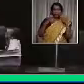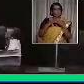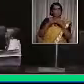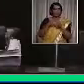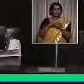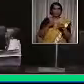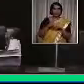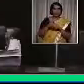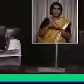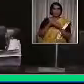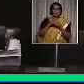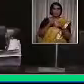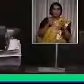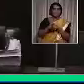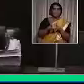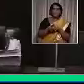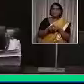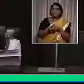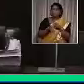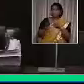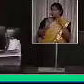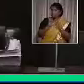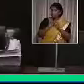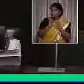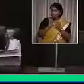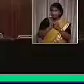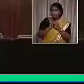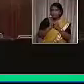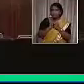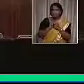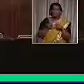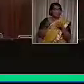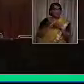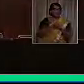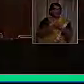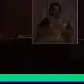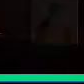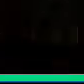அவர் எடுக்கின்ற முயற்சிகளுக்கு பூரண ஒத்துழைப்பை நாங்கள் வழங்குவோம் என்று கூறி விடைபெறுகிறேன். நன்றி. மிக நன்றி.